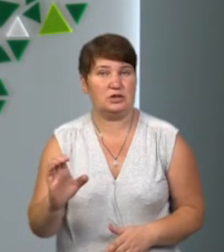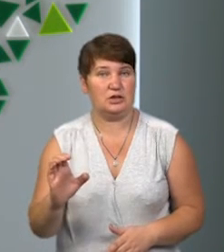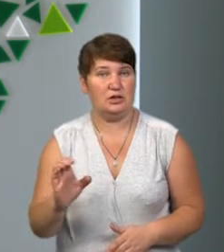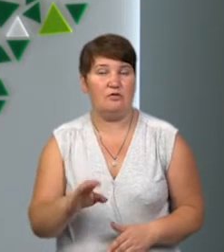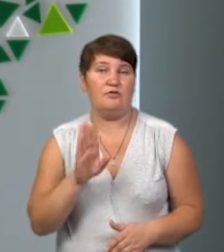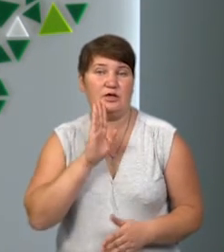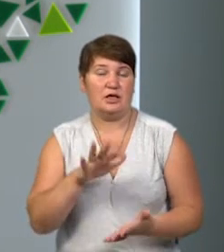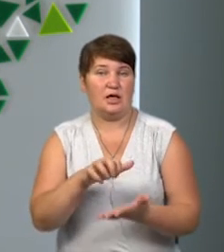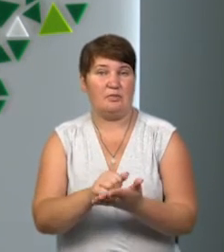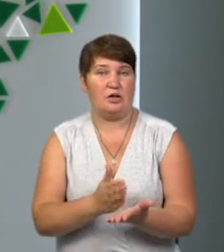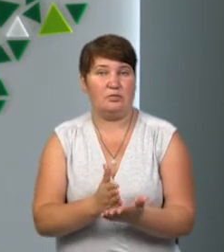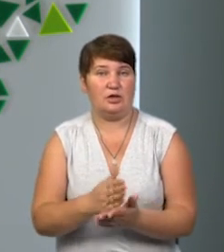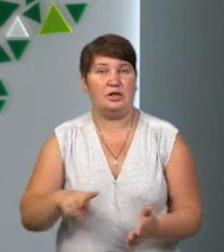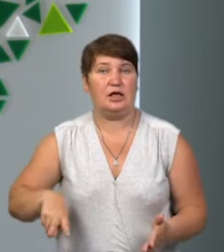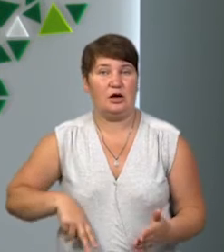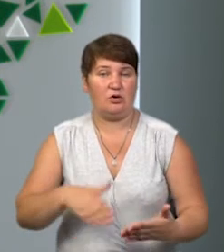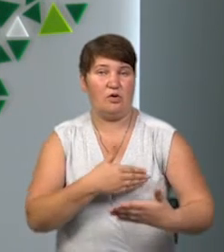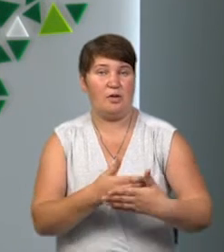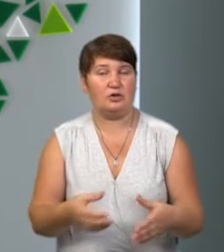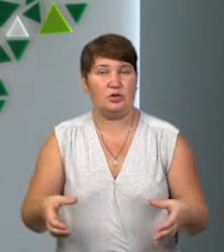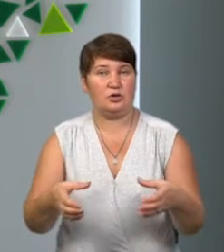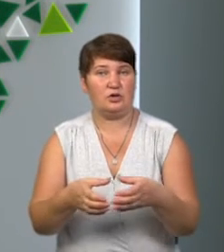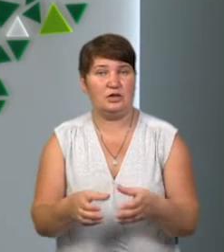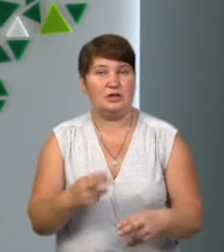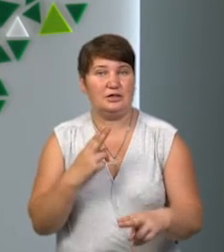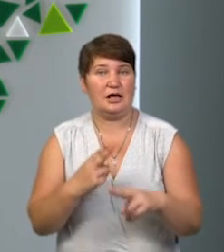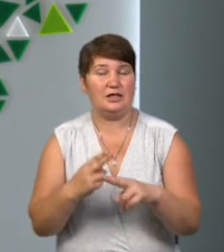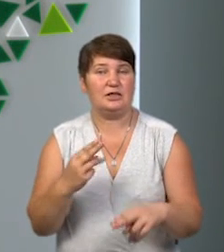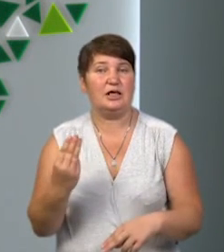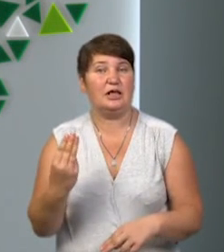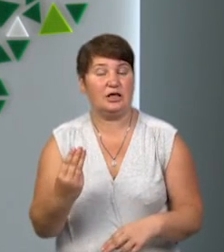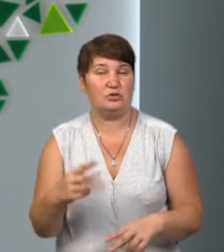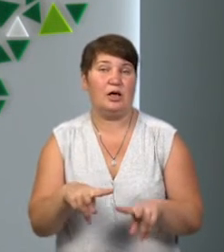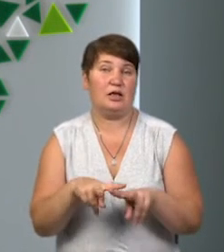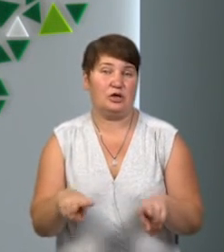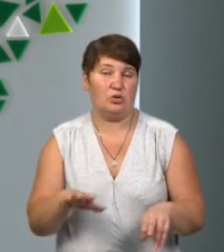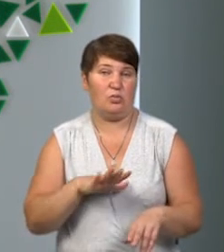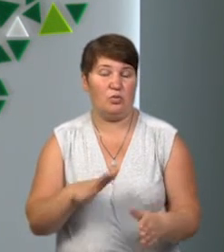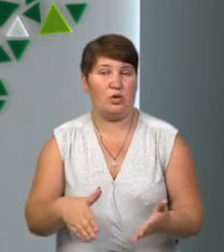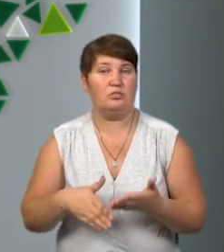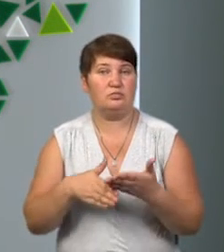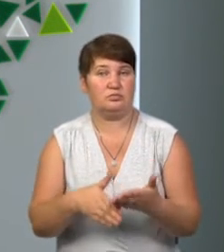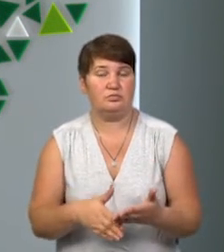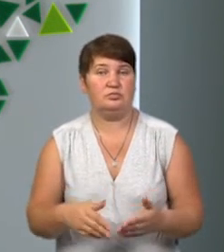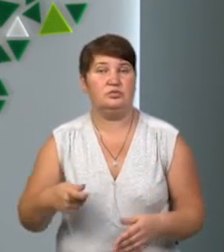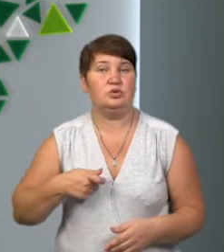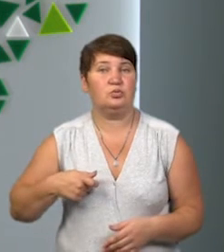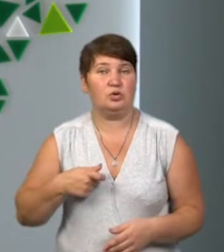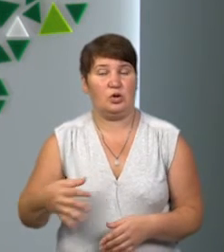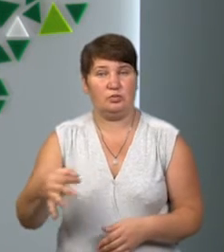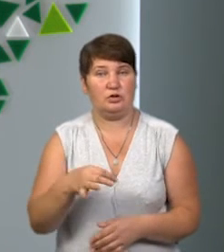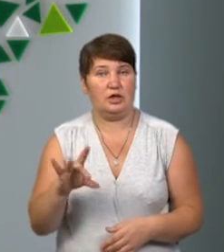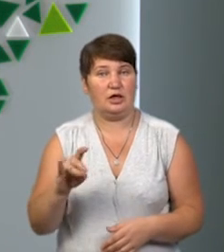займала посаду директорки у громадській організації «Залізний тризуб». Також була помічницею депутата обласної ради